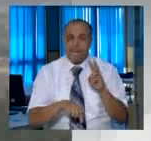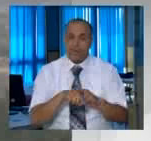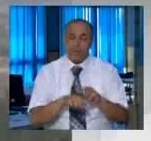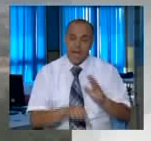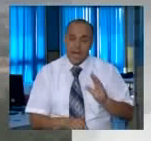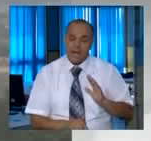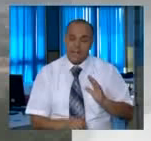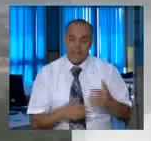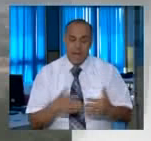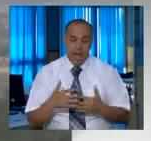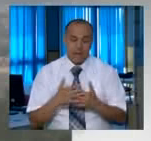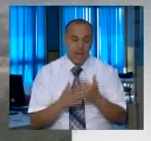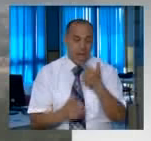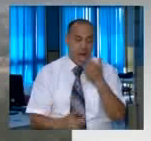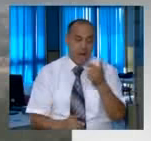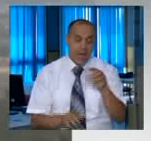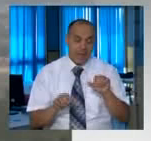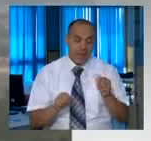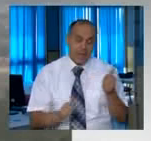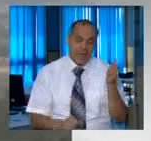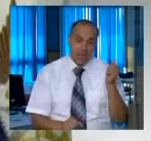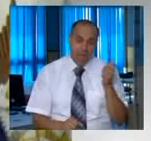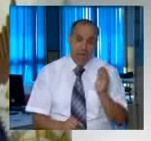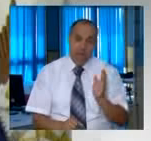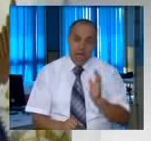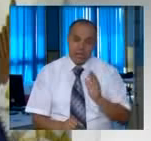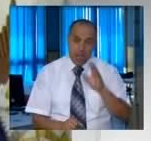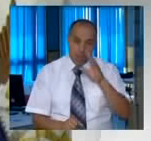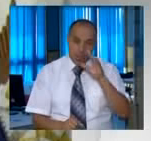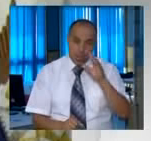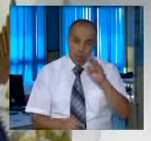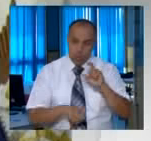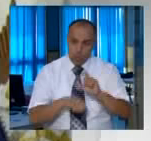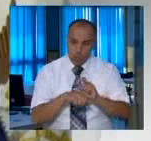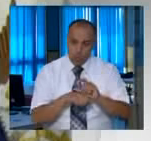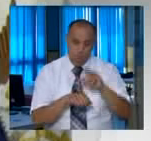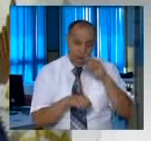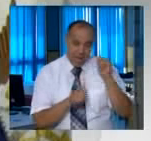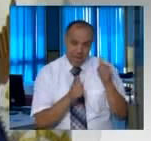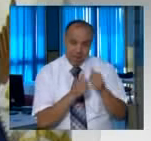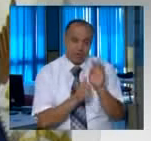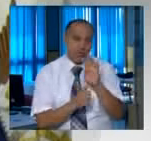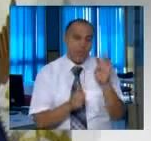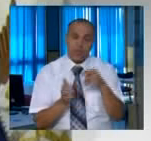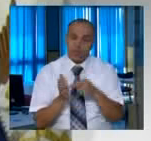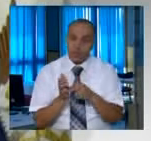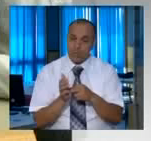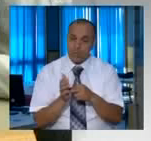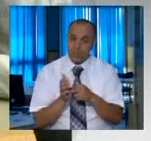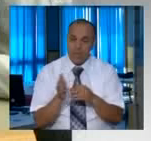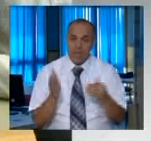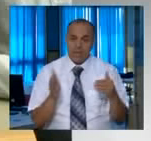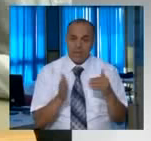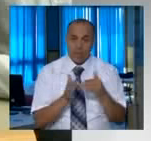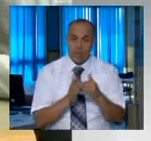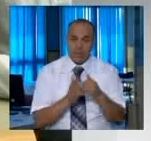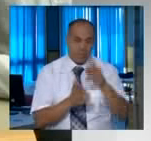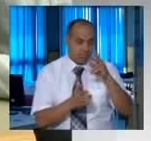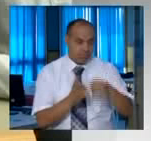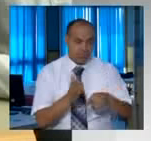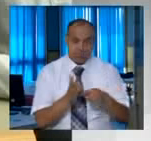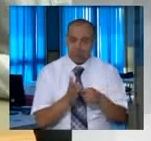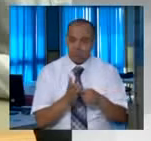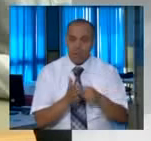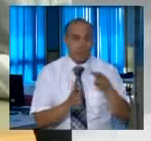عسكري أمريكي قد أعلن الثلاثاء أن القوات التركية والمقاتلين الأكراد في شمال سوريا قد توصلوا إلى اتفاق